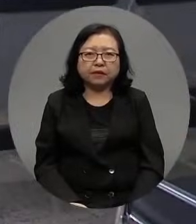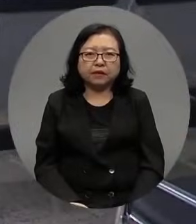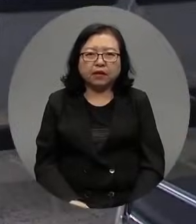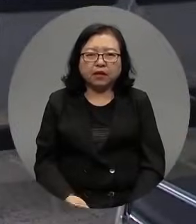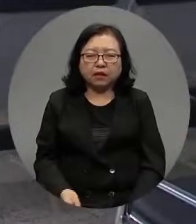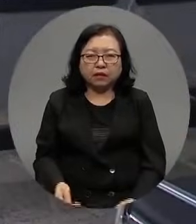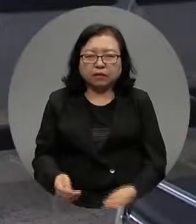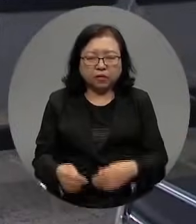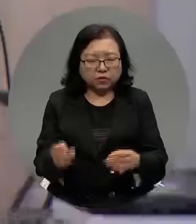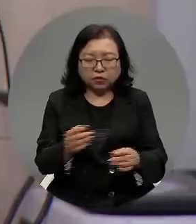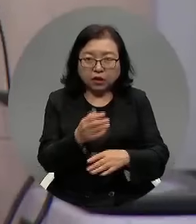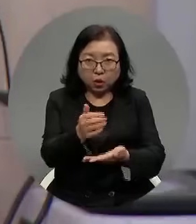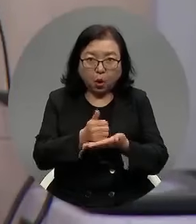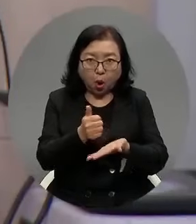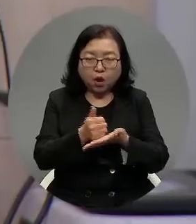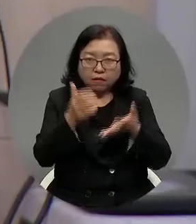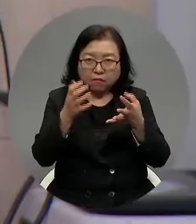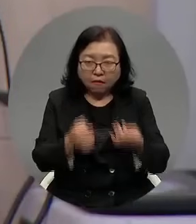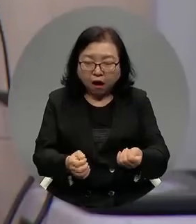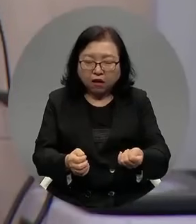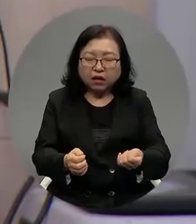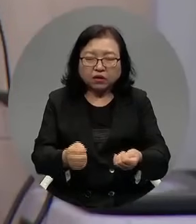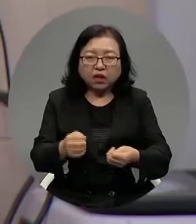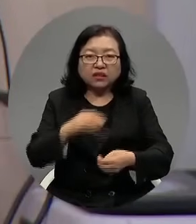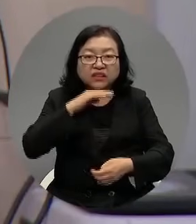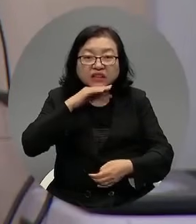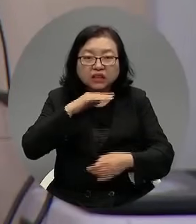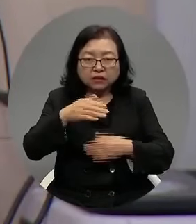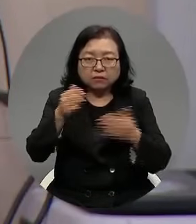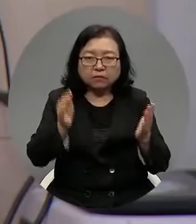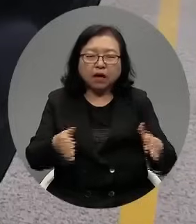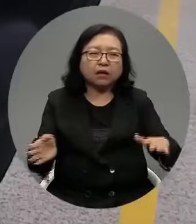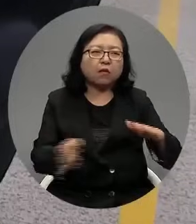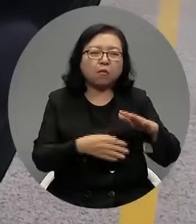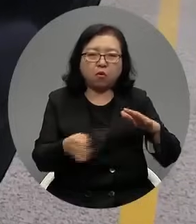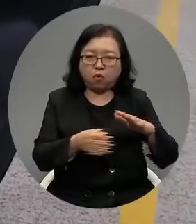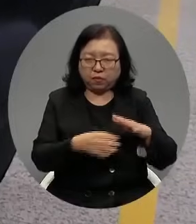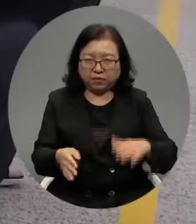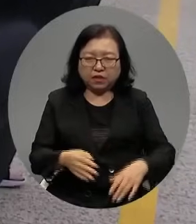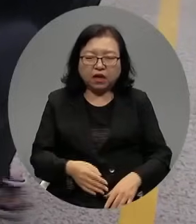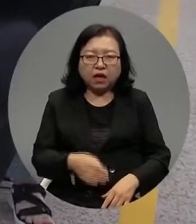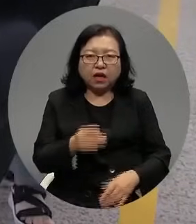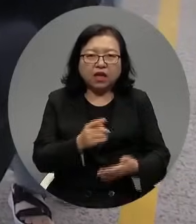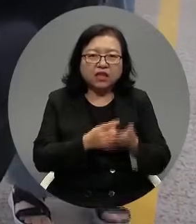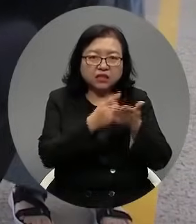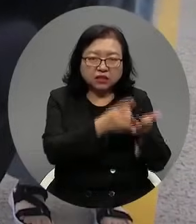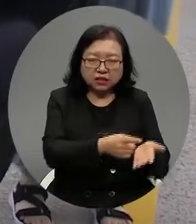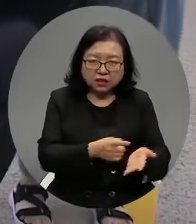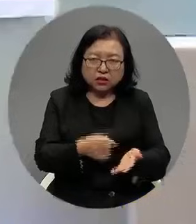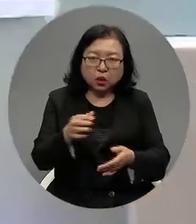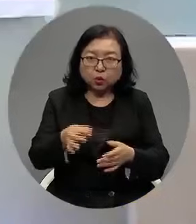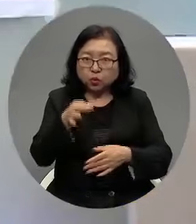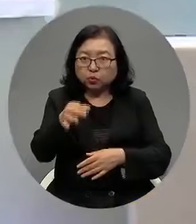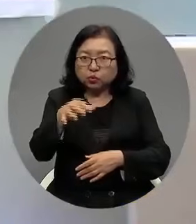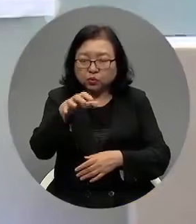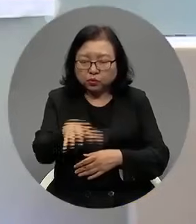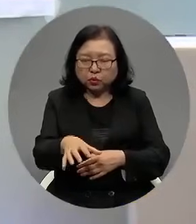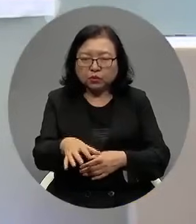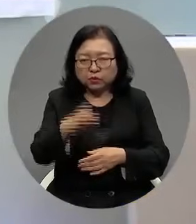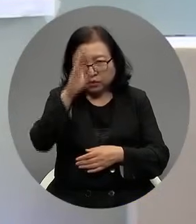외래 환자들로 북적이던 진료 대기실이 텅 비었습니다. 접수 수납 창구에는 환자도 직원도 한두